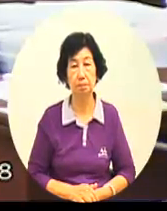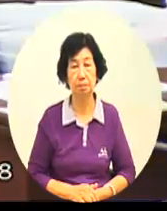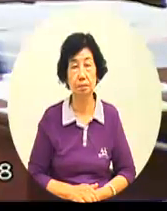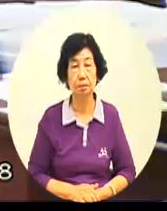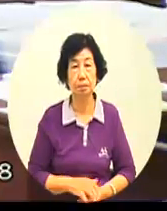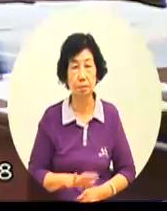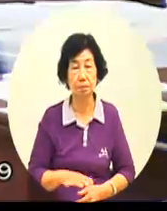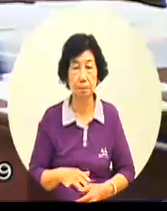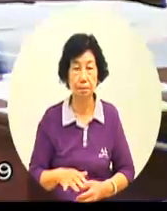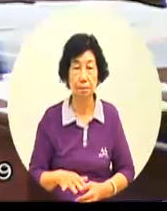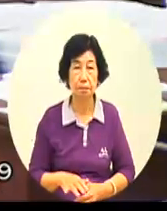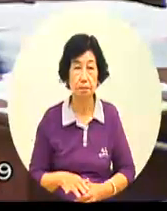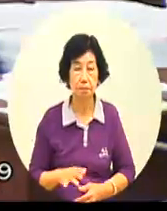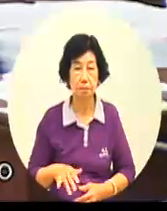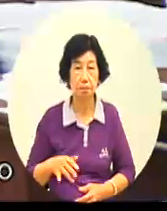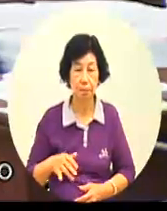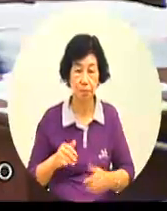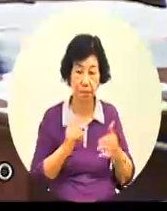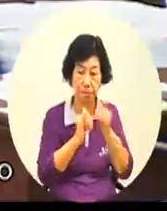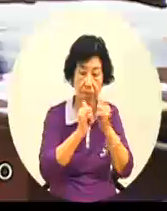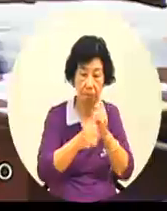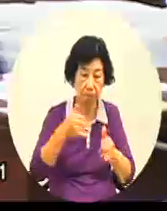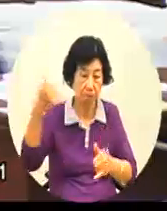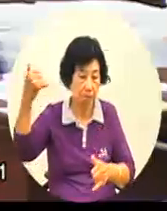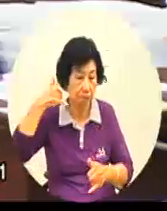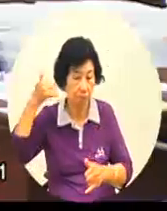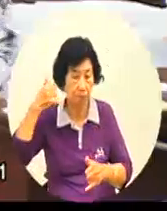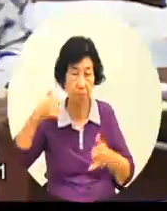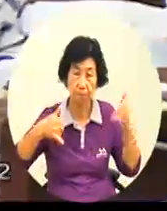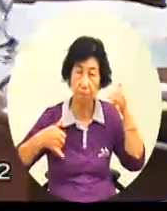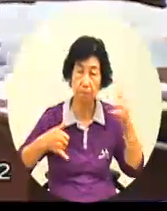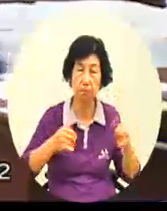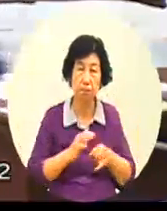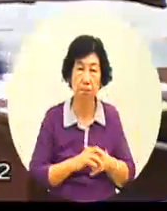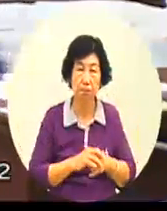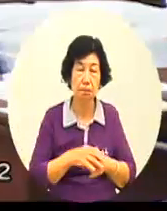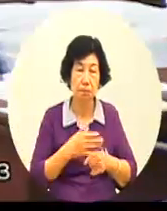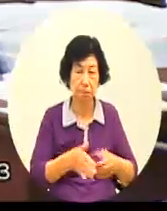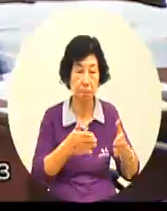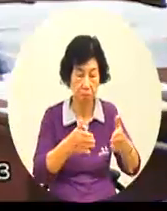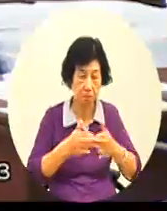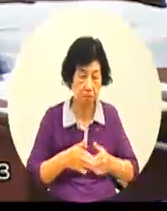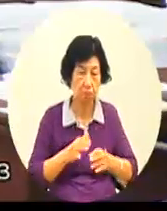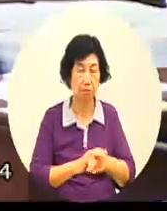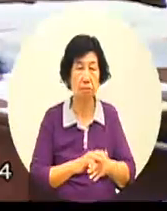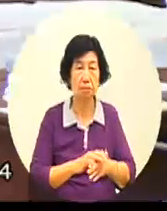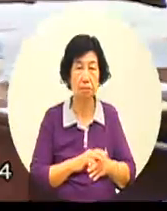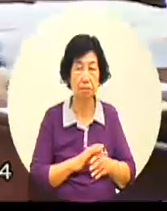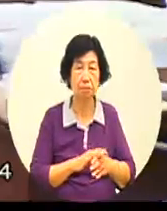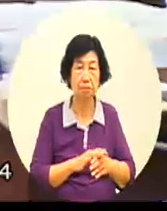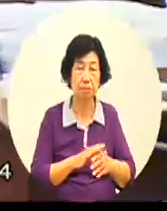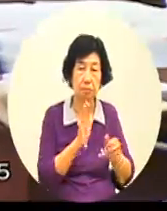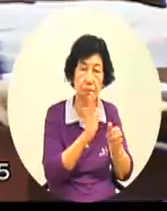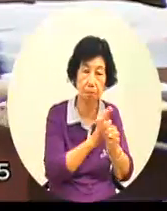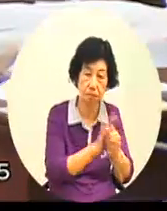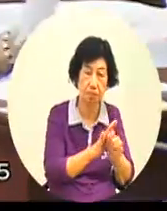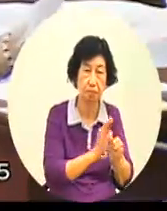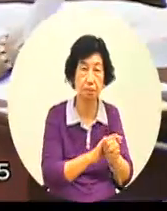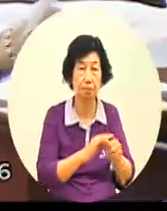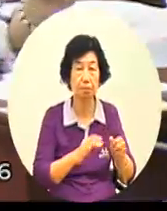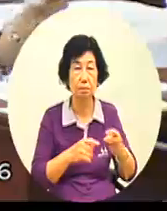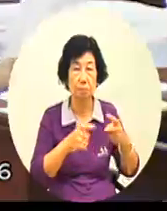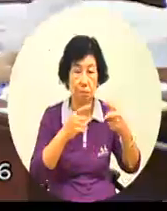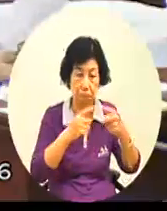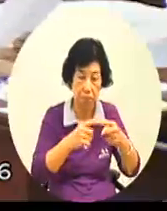情，他们有需要，但是在人力的配置上时间上拉得长，因